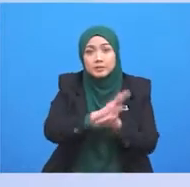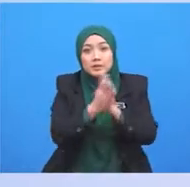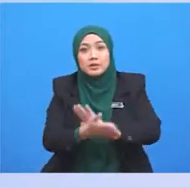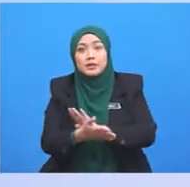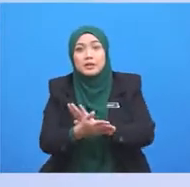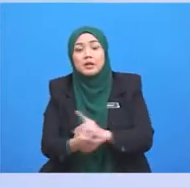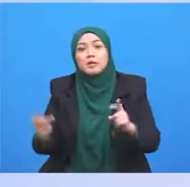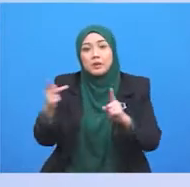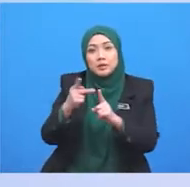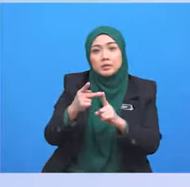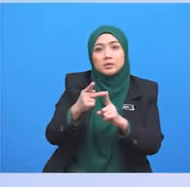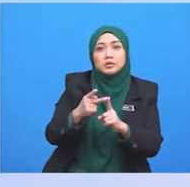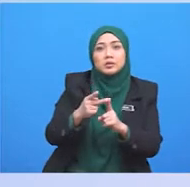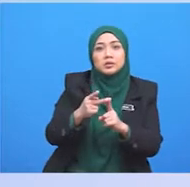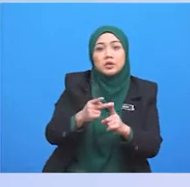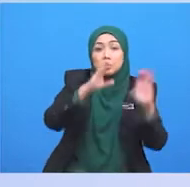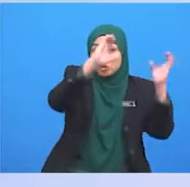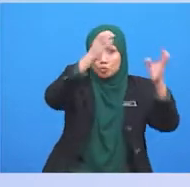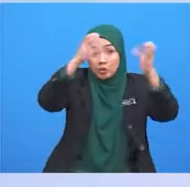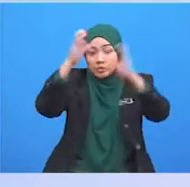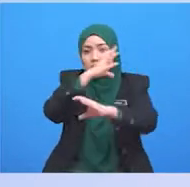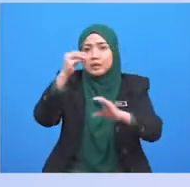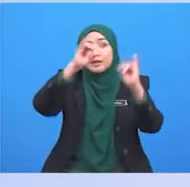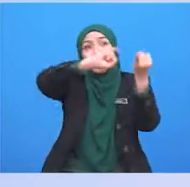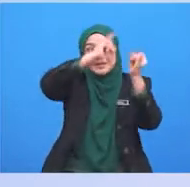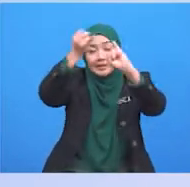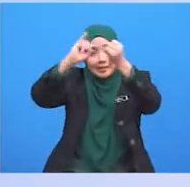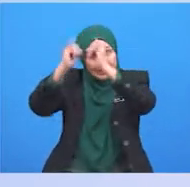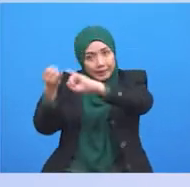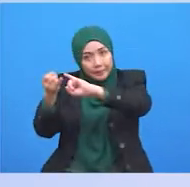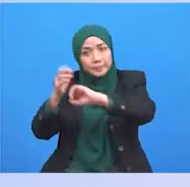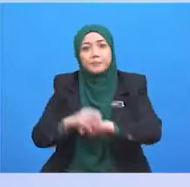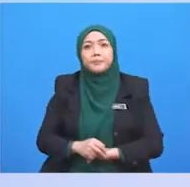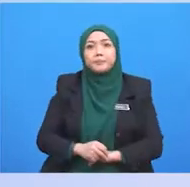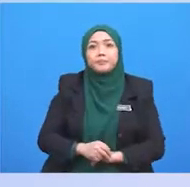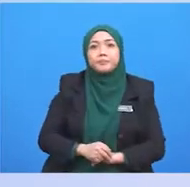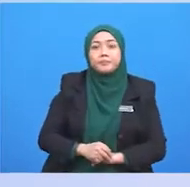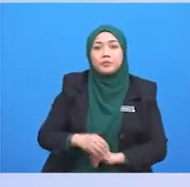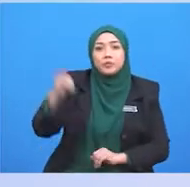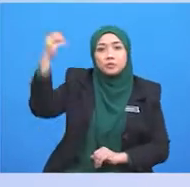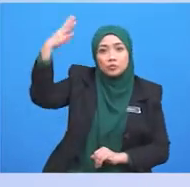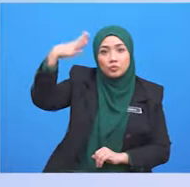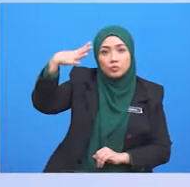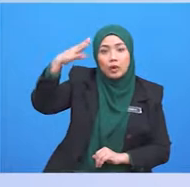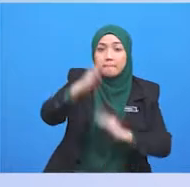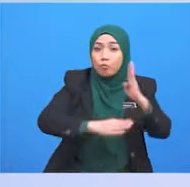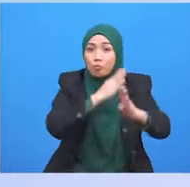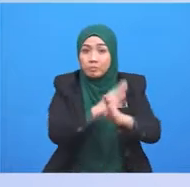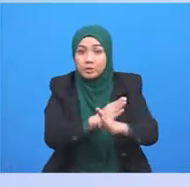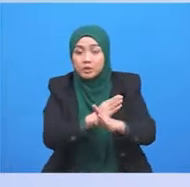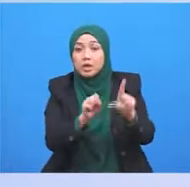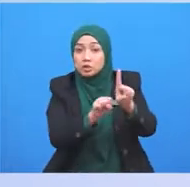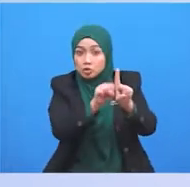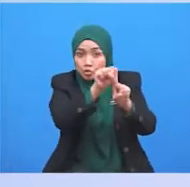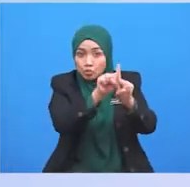cuaca dan iklim. Kesan pertama terhadap bahangan suria, kedua bahangan bumi, ketiga suhu,